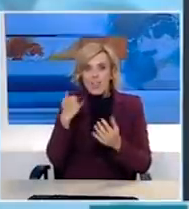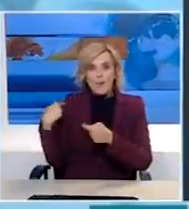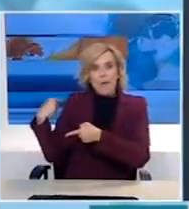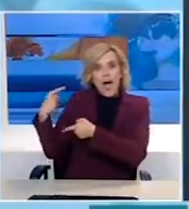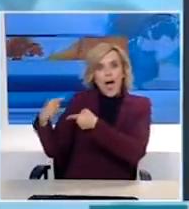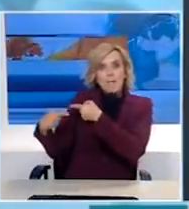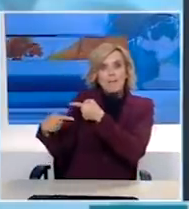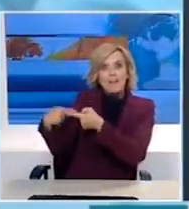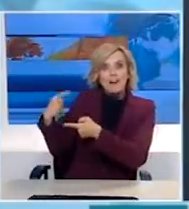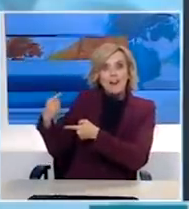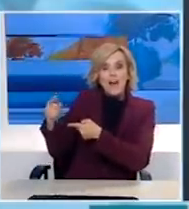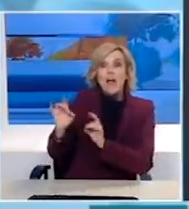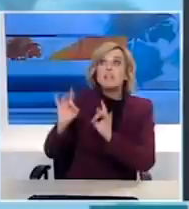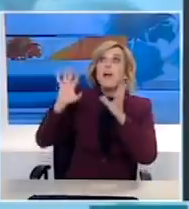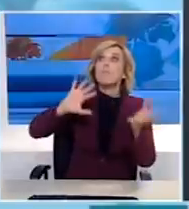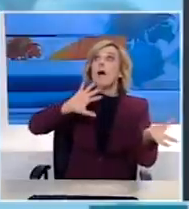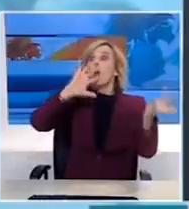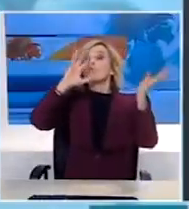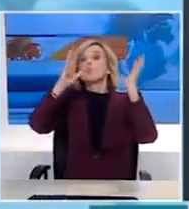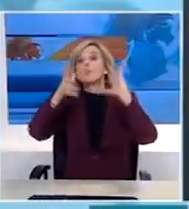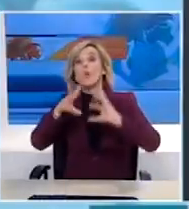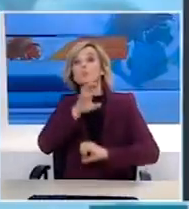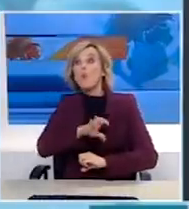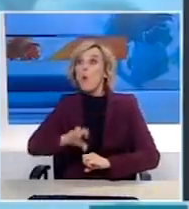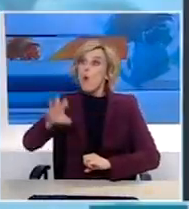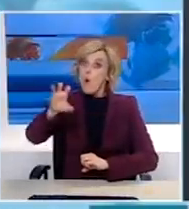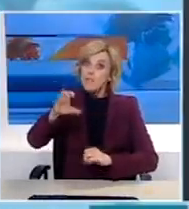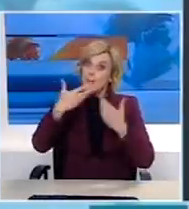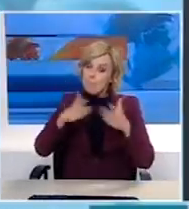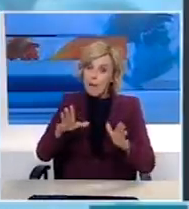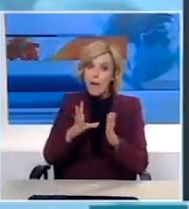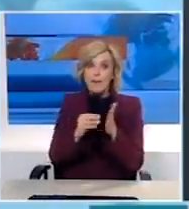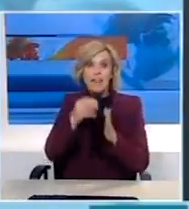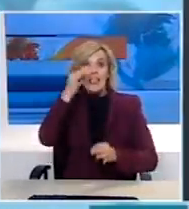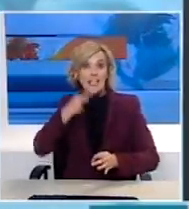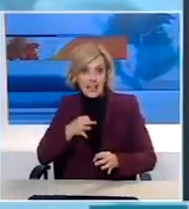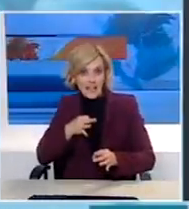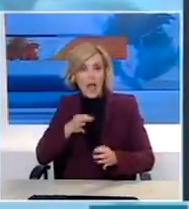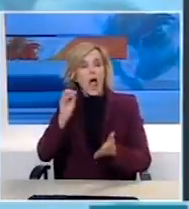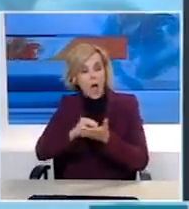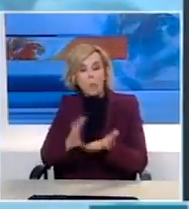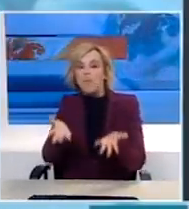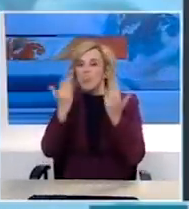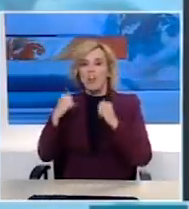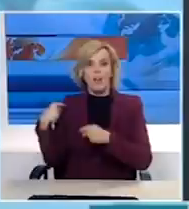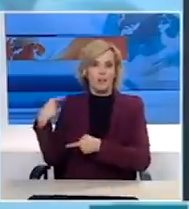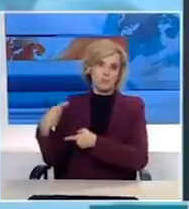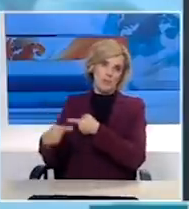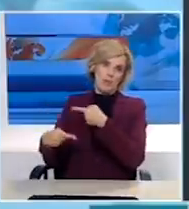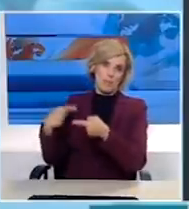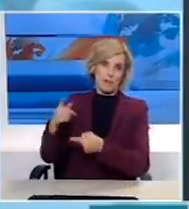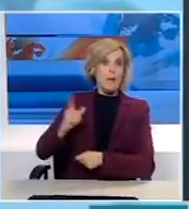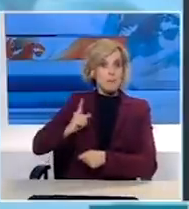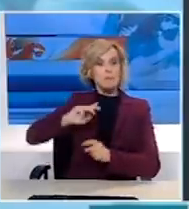χώρα στον κόσμο. Ακόμα και χώρες οι οποίες έζησαν ένα δεύτερο κάποιο τρόπο κύμα, ετοιμάζονται ακόμα και για